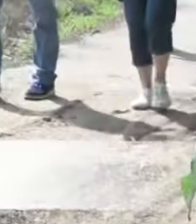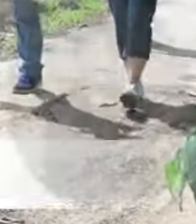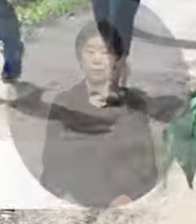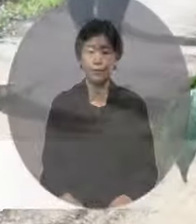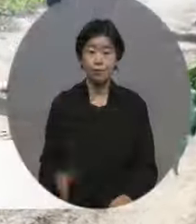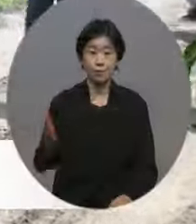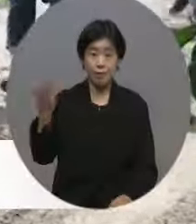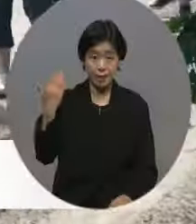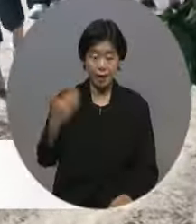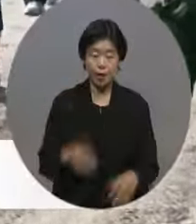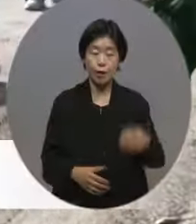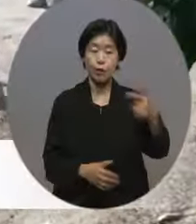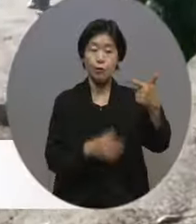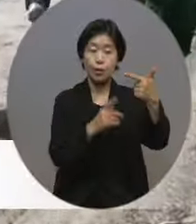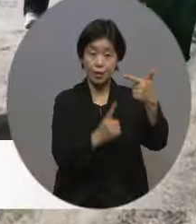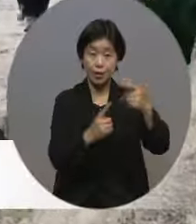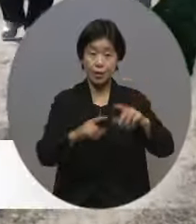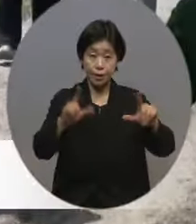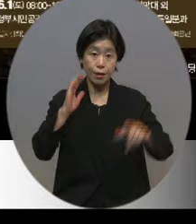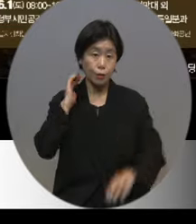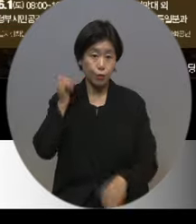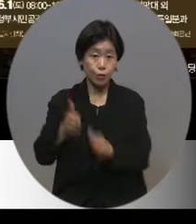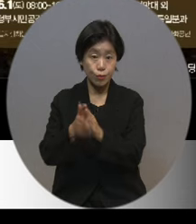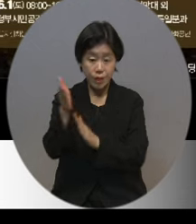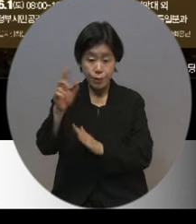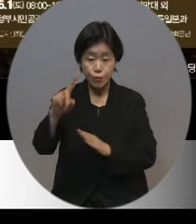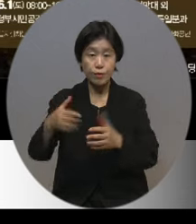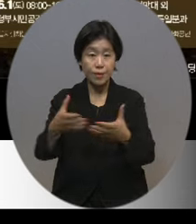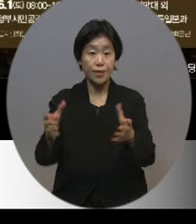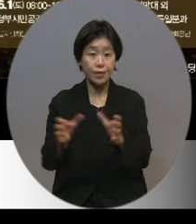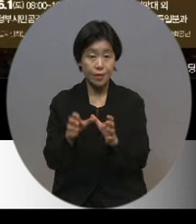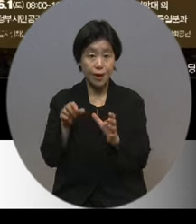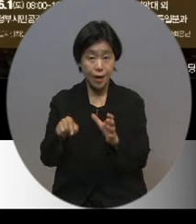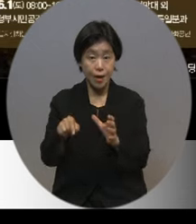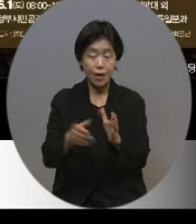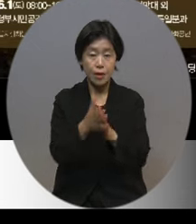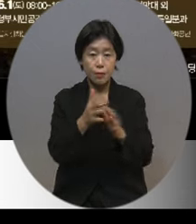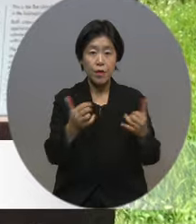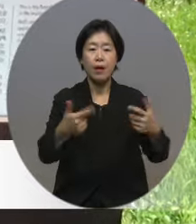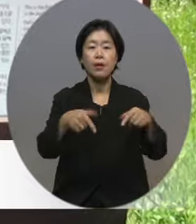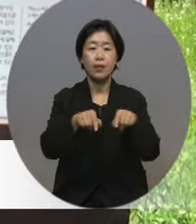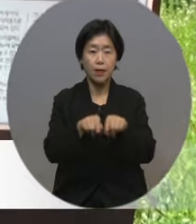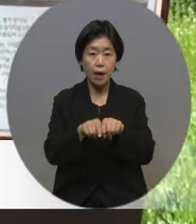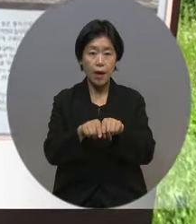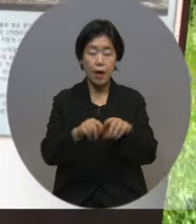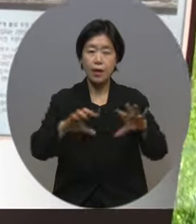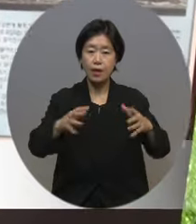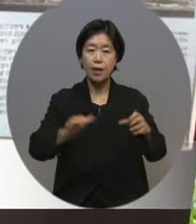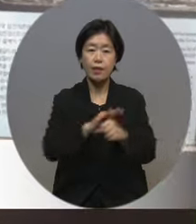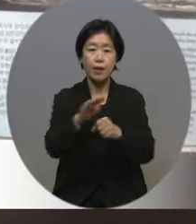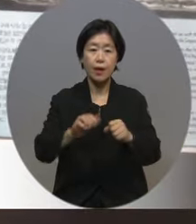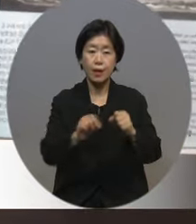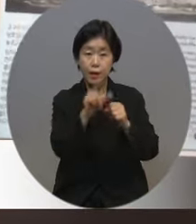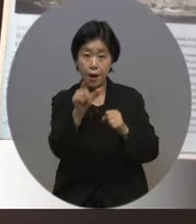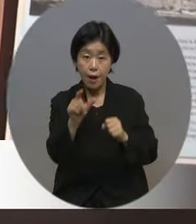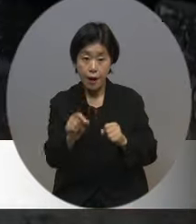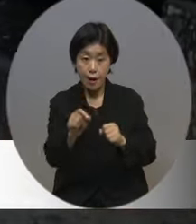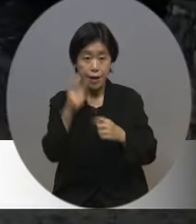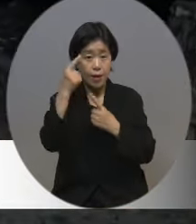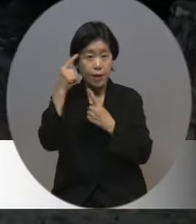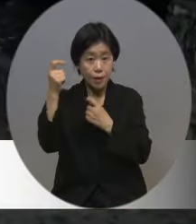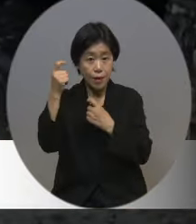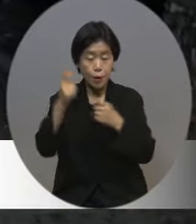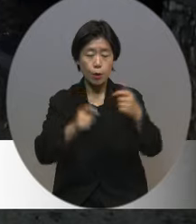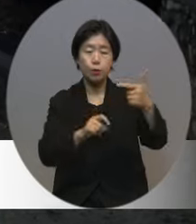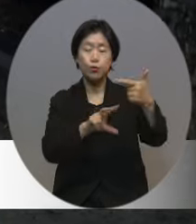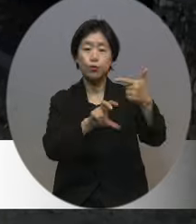지난 1일 의정부시의 한 시민단체는 시민들과 함께 호국의 달을 맞아 경기 북부 유적지와 6.25 전쟁의